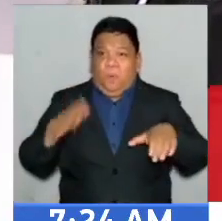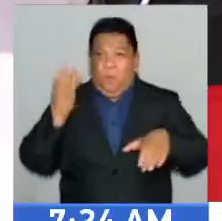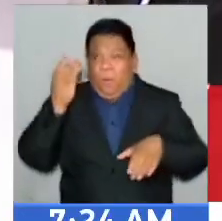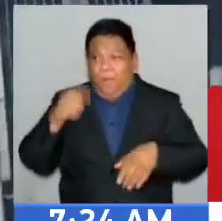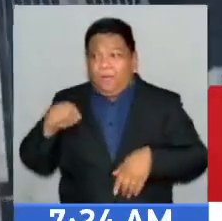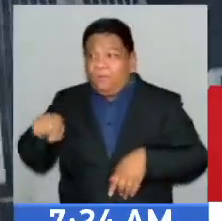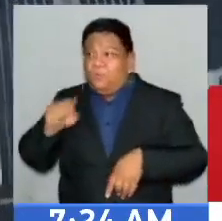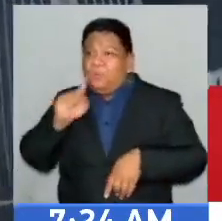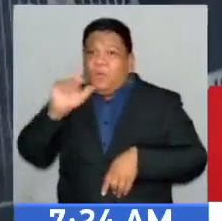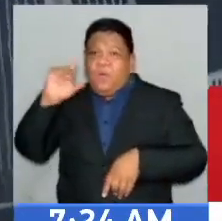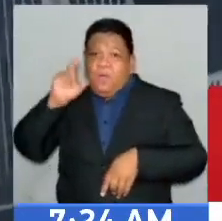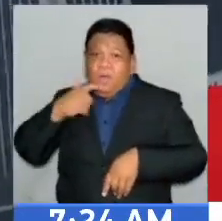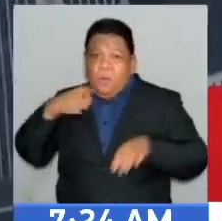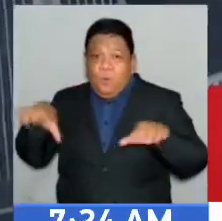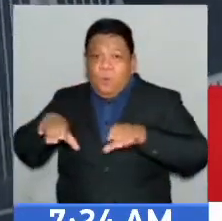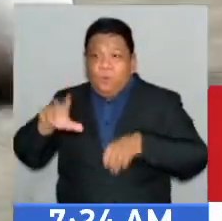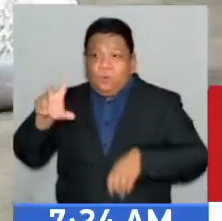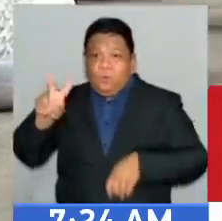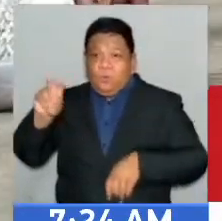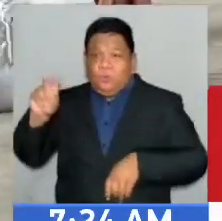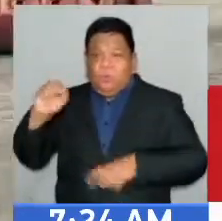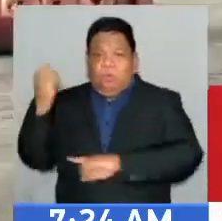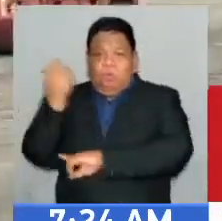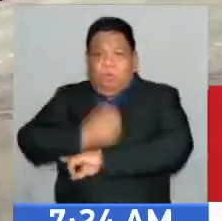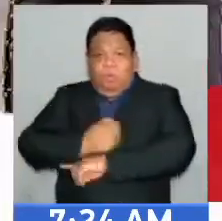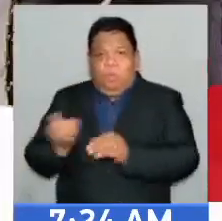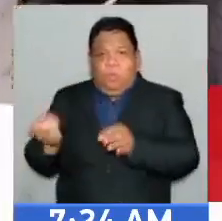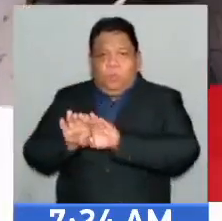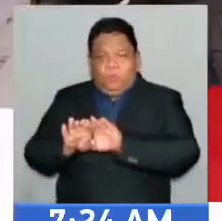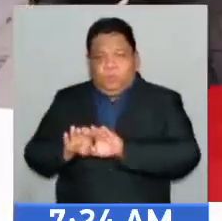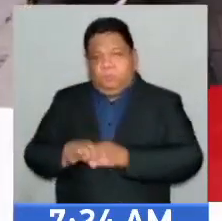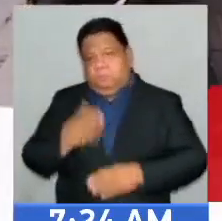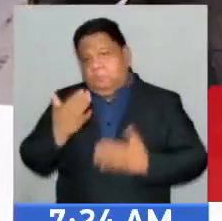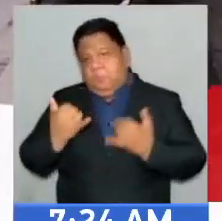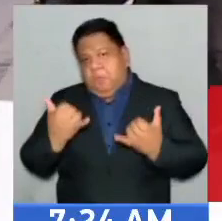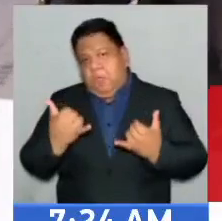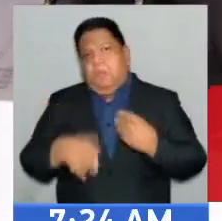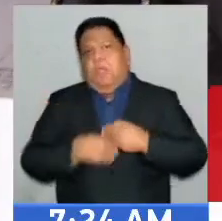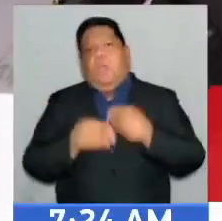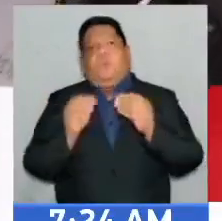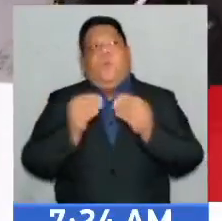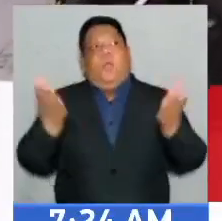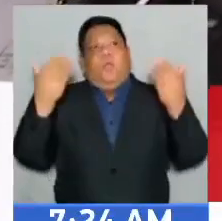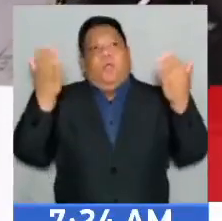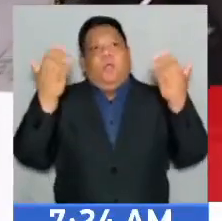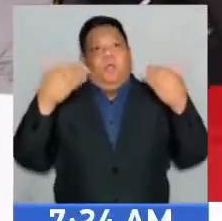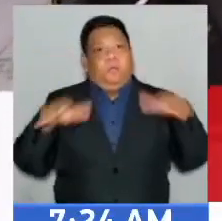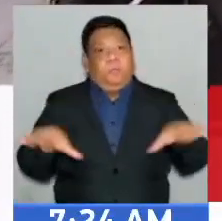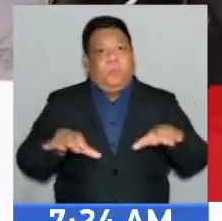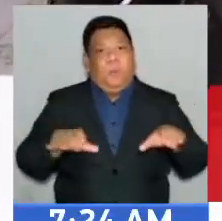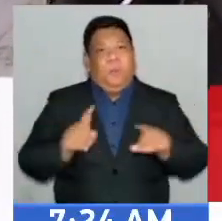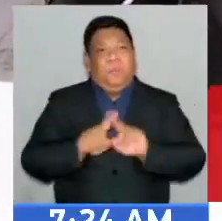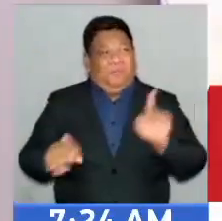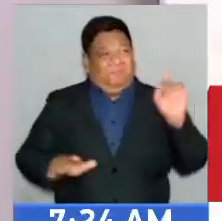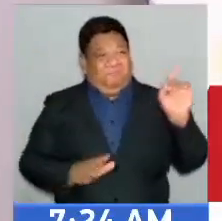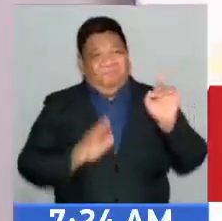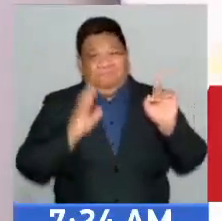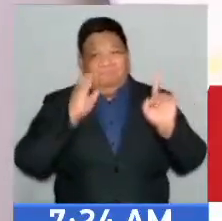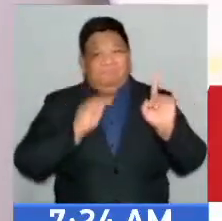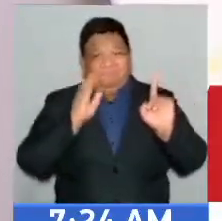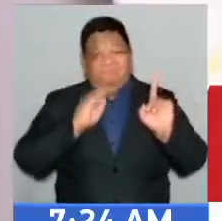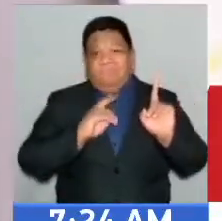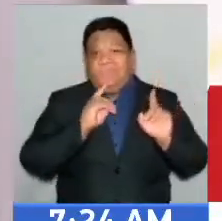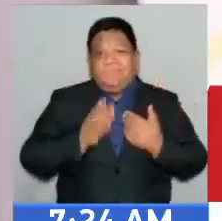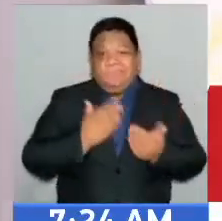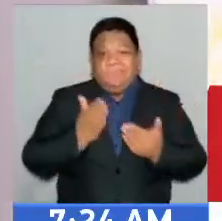2020. Maaaring dumami muli ang mga job opening pero sa karanasan niya, di raw madali ang job hunting ngayon. Kahit